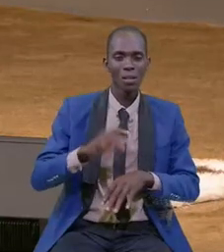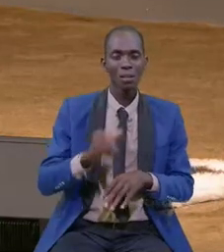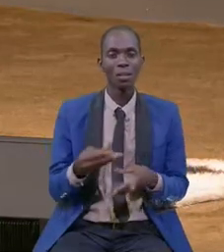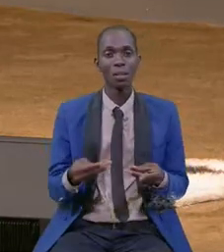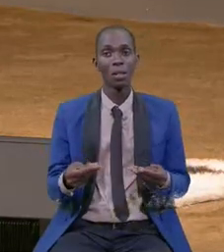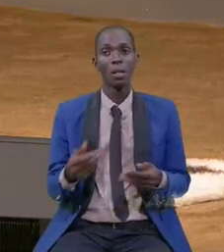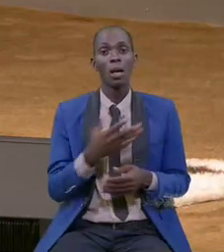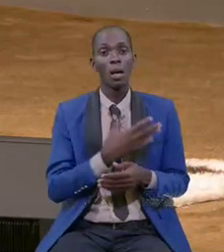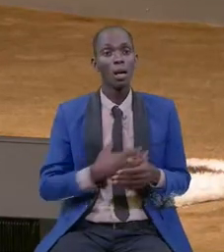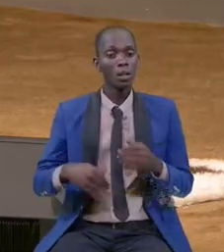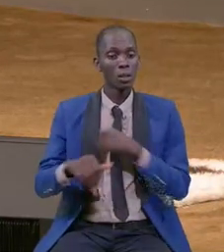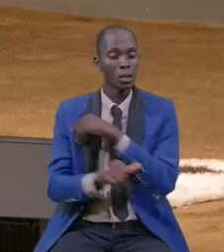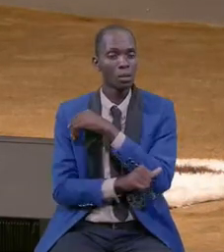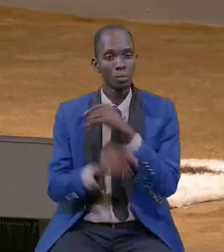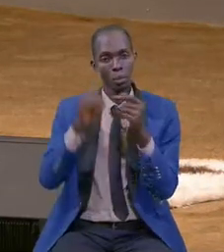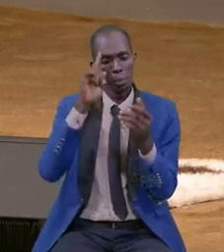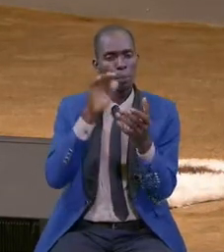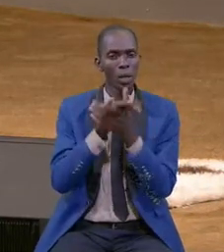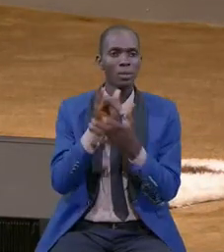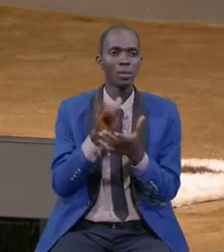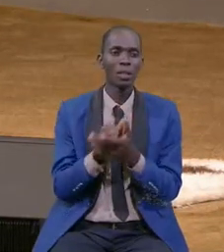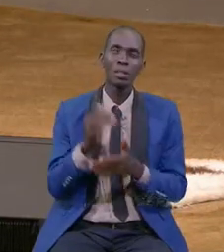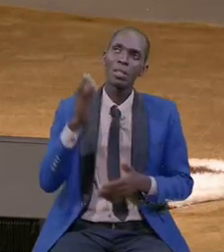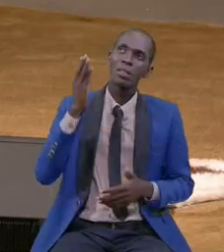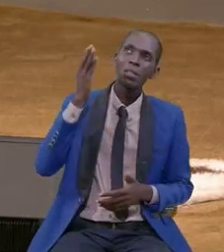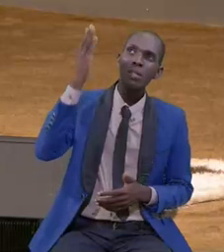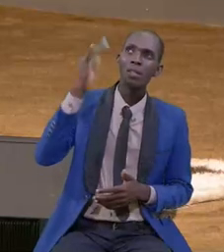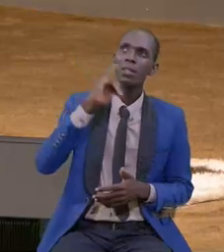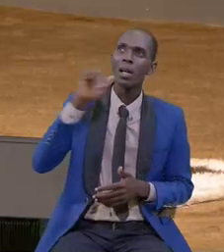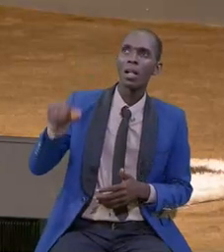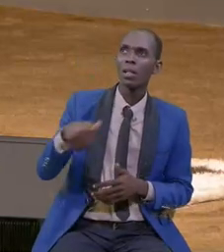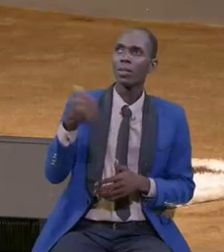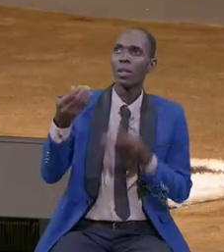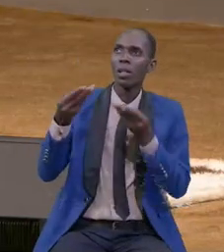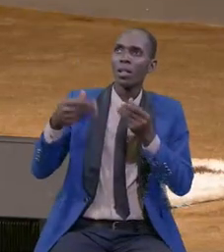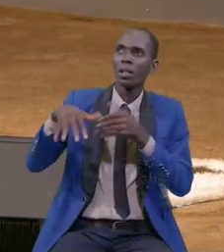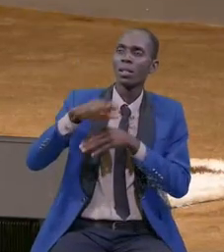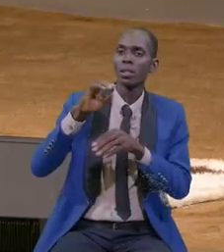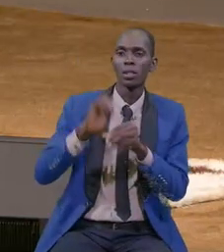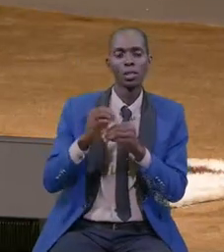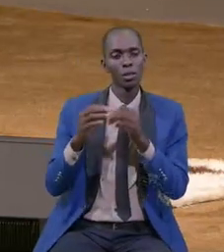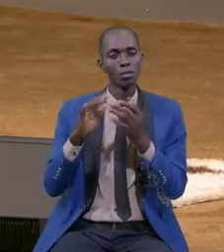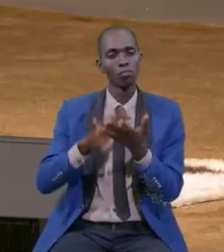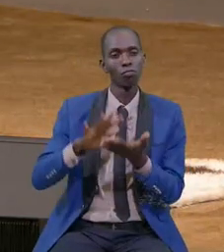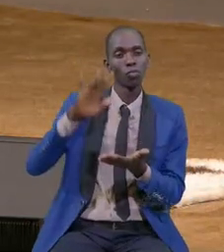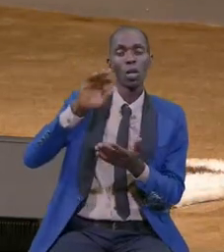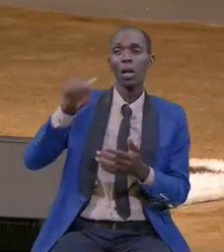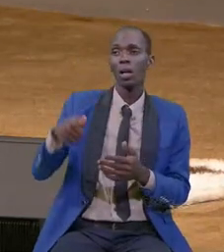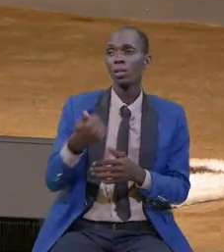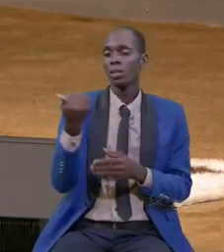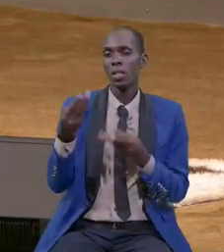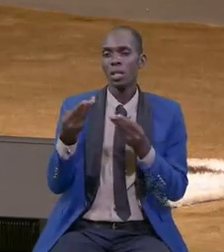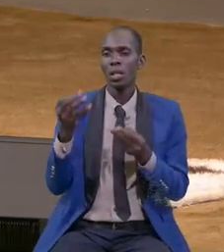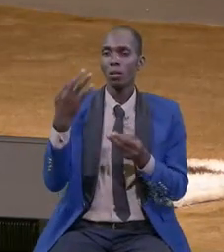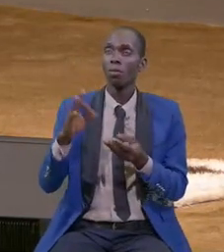plaisante il a dit qu'il a cru qu'il y a une une autre terre dans la gloire il y a une autre terre dans la gloire il y